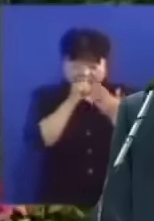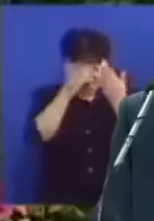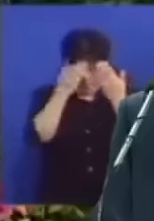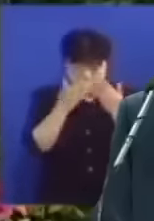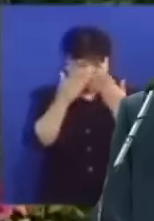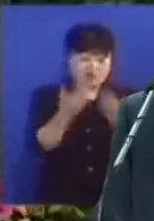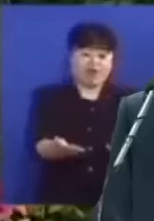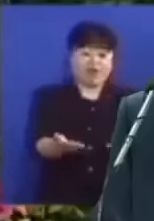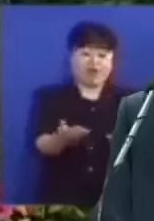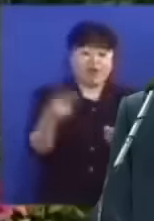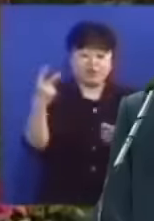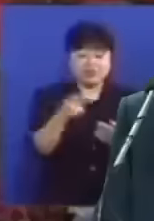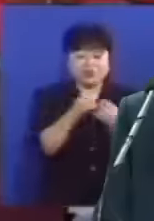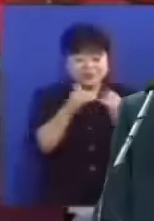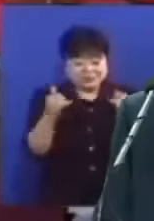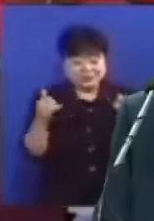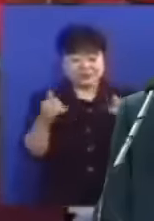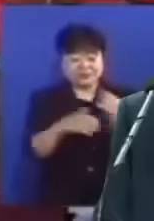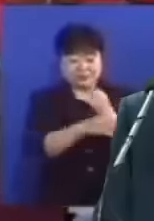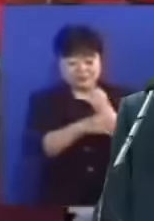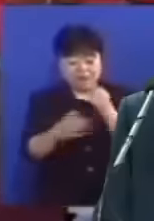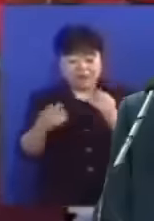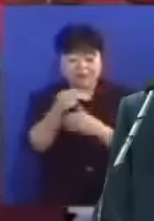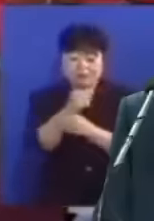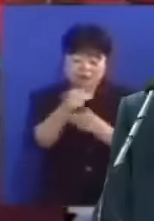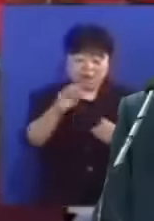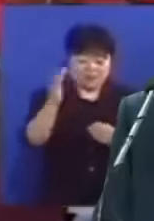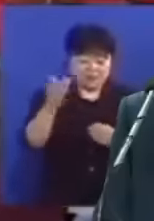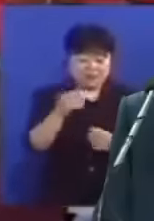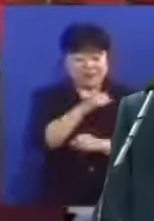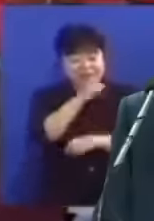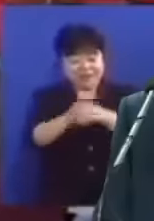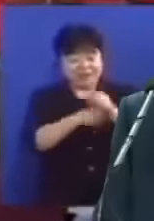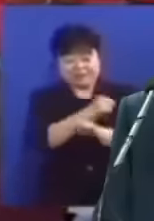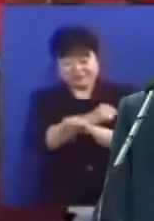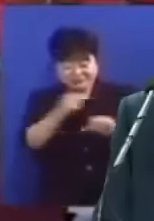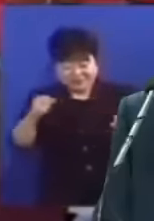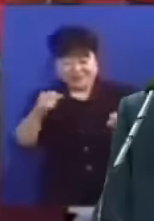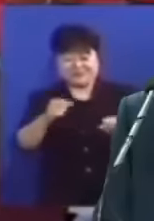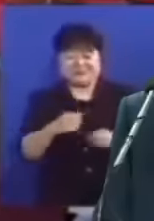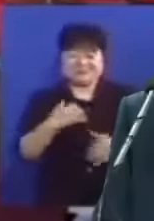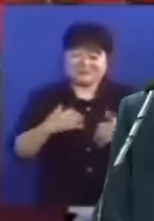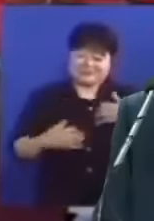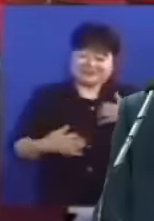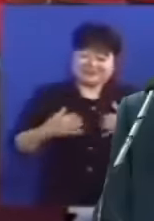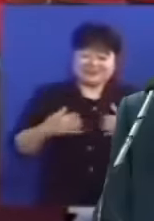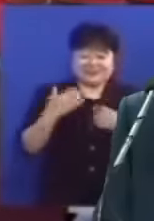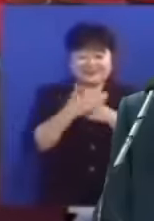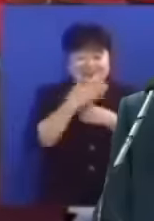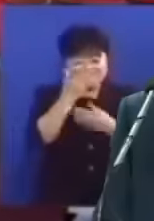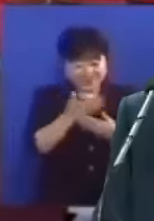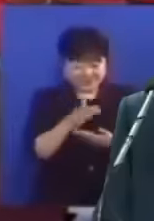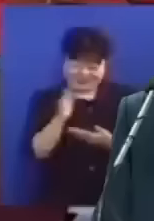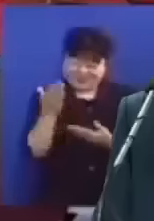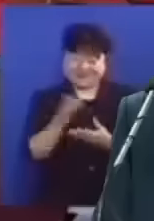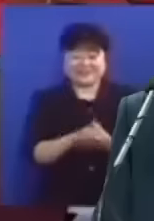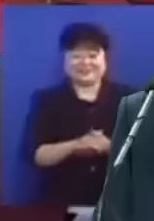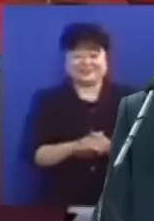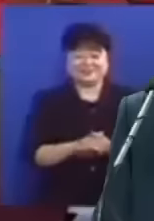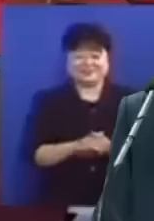자신뿐 아니라 모든 사람들이 메인 것이 풀리게 되며 해방과 자유의 은혜를 받게 되는